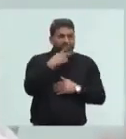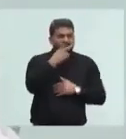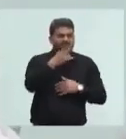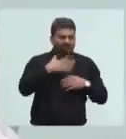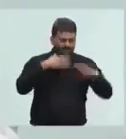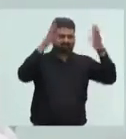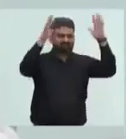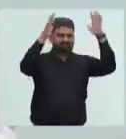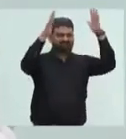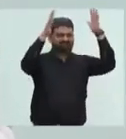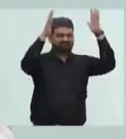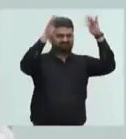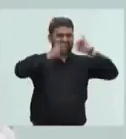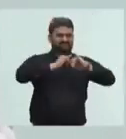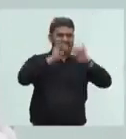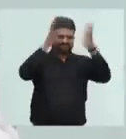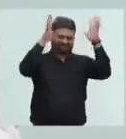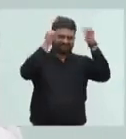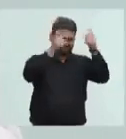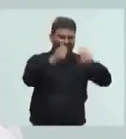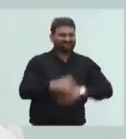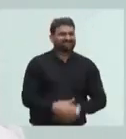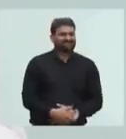हम भी आपके साथ कर देंगे।